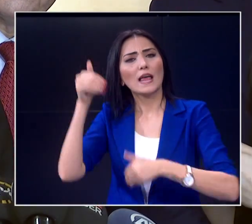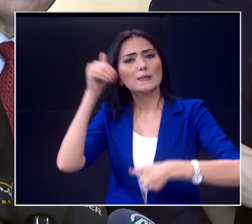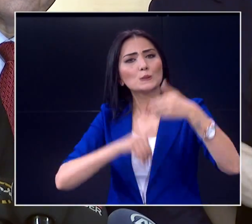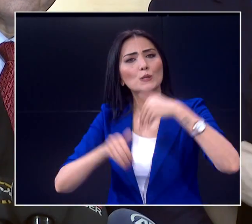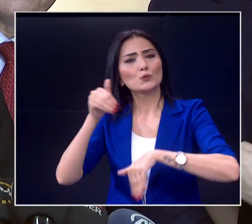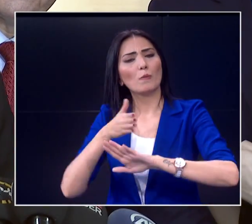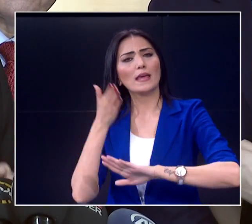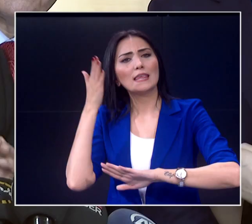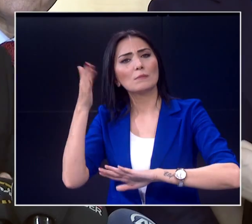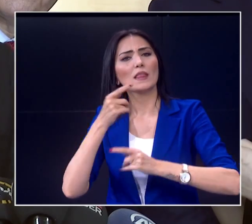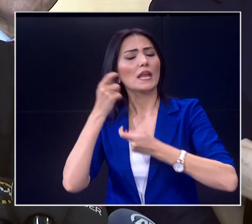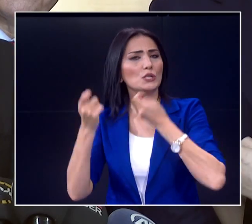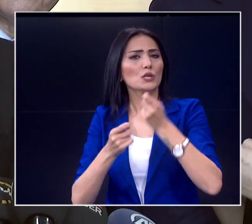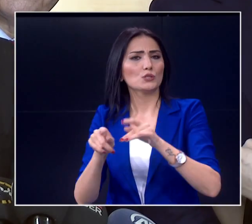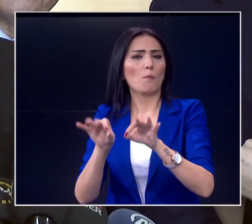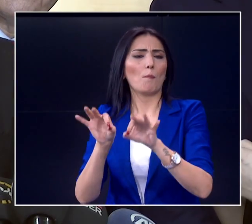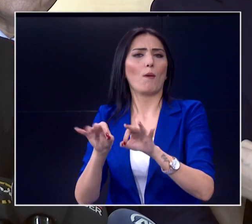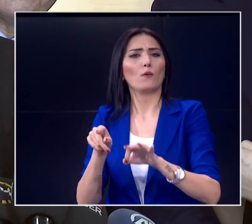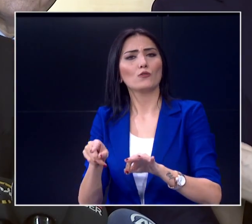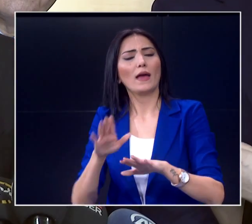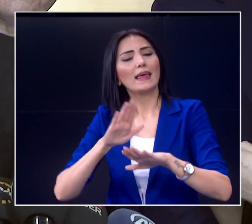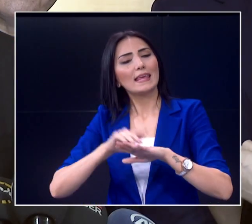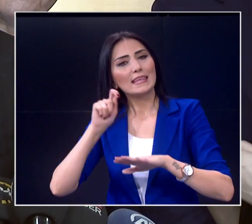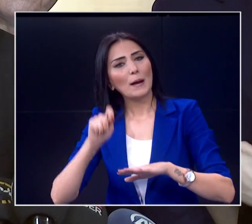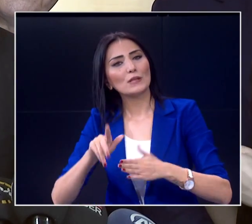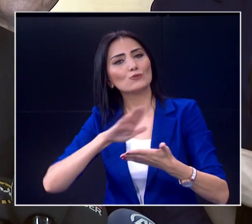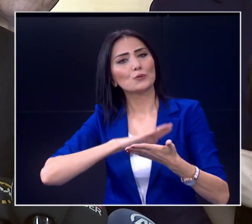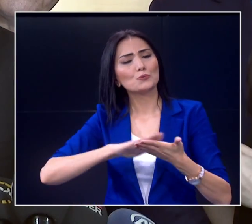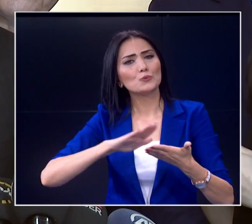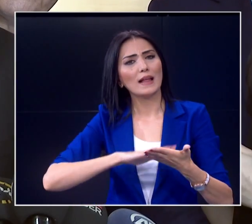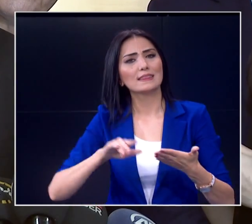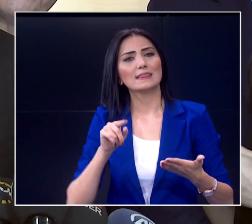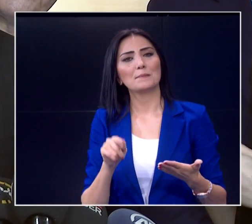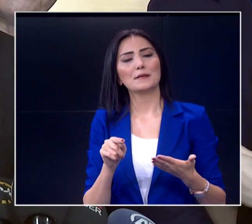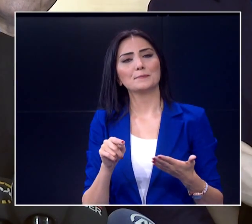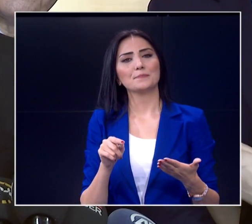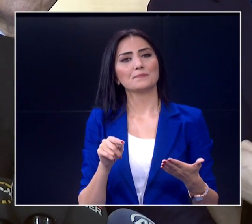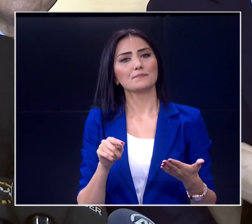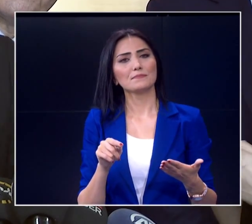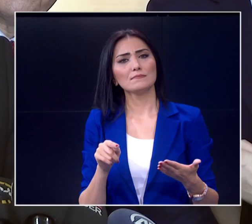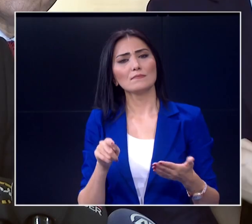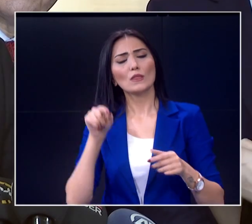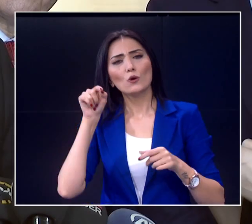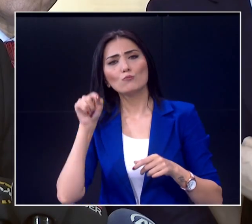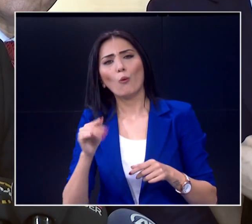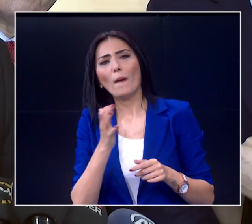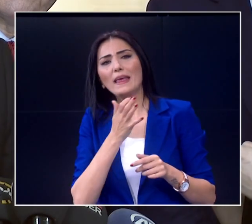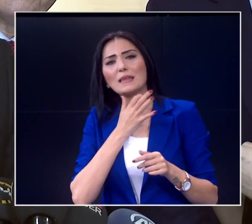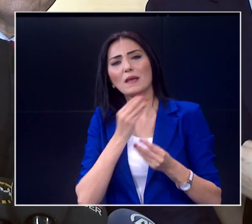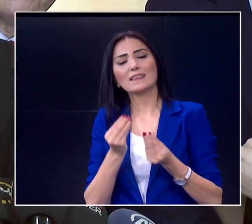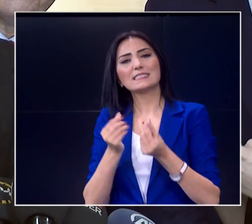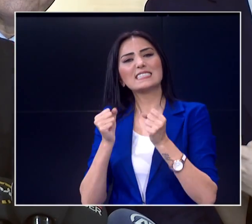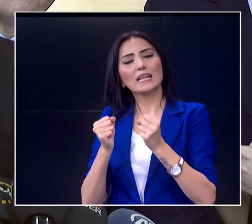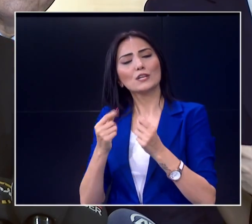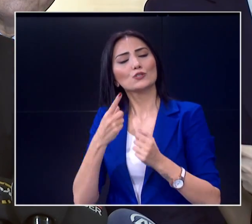gitmeleri. İşin esası bu. Yapılacak düzenleme bu imkanı